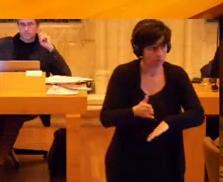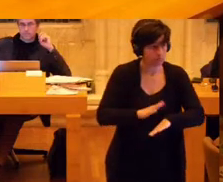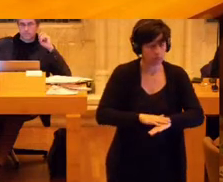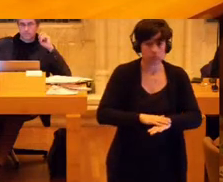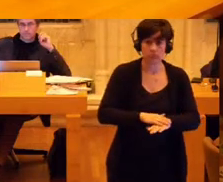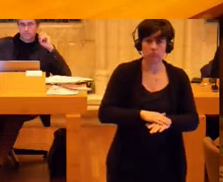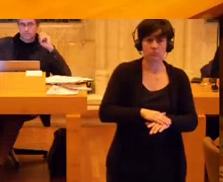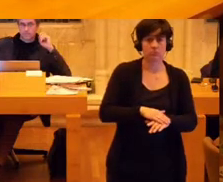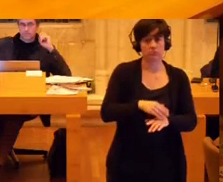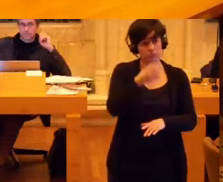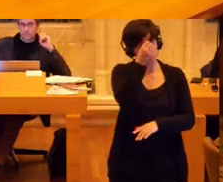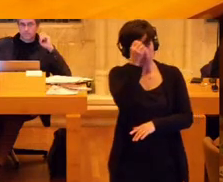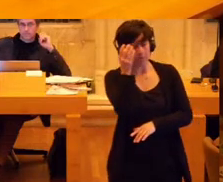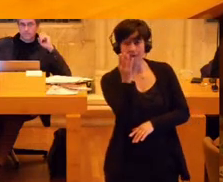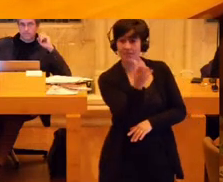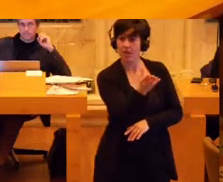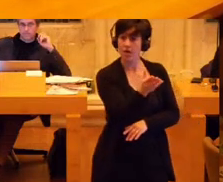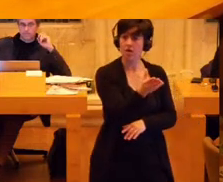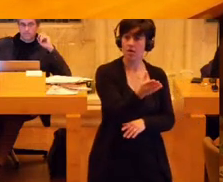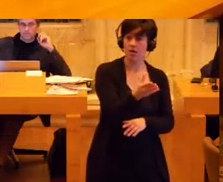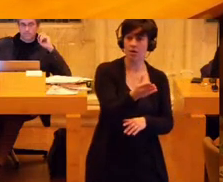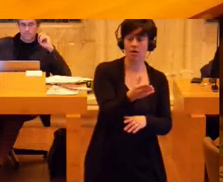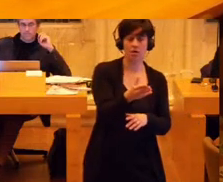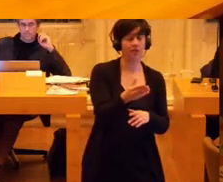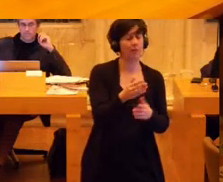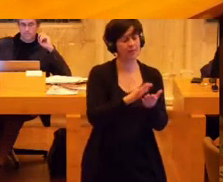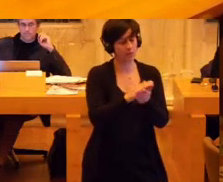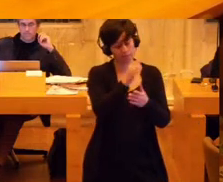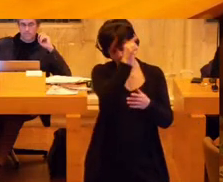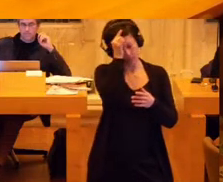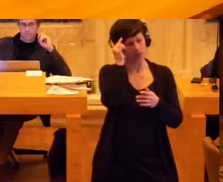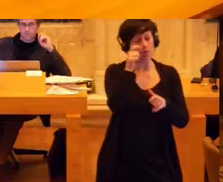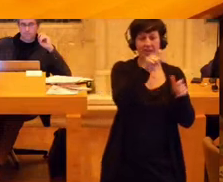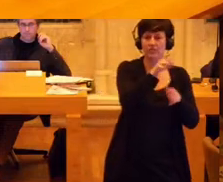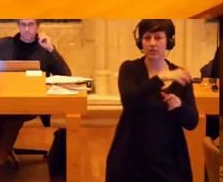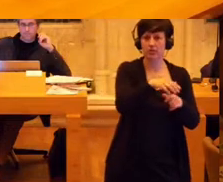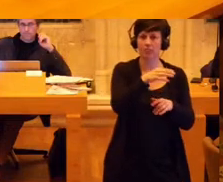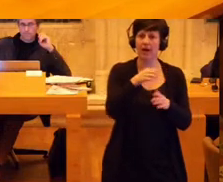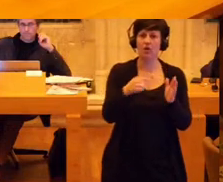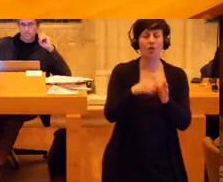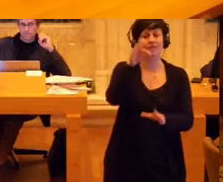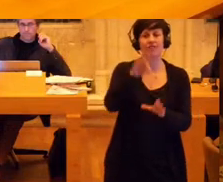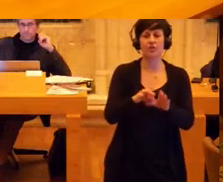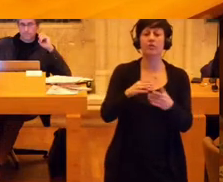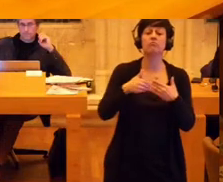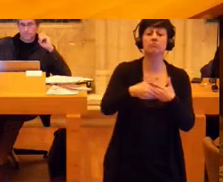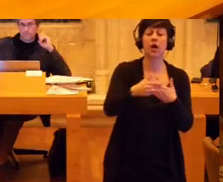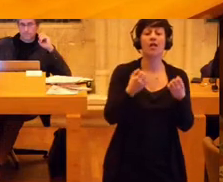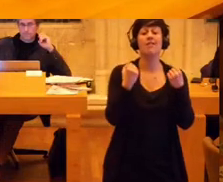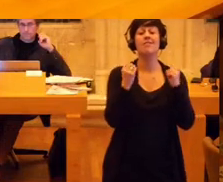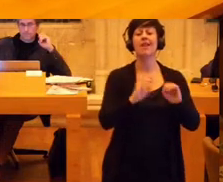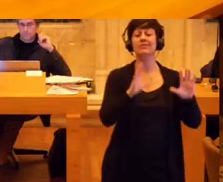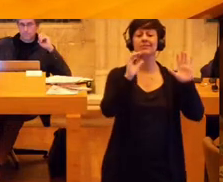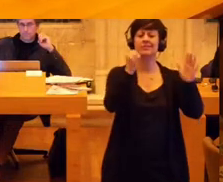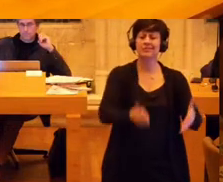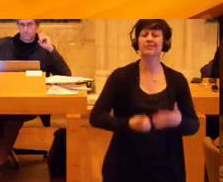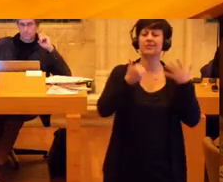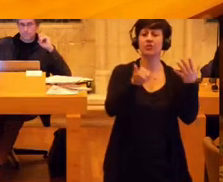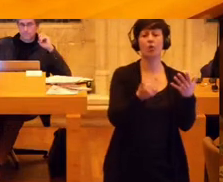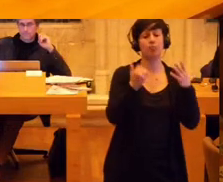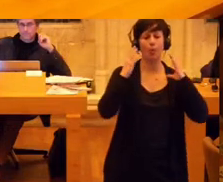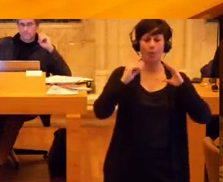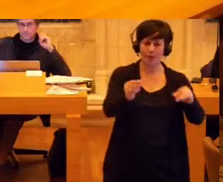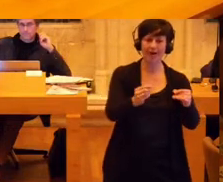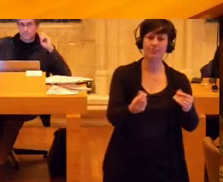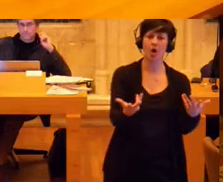tout cas de prévenir les dérives et les effets d'aubaine que ne manqueront pas, je le crains, de mettre en place